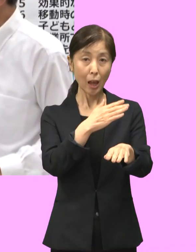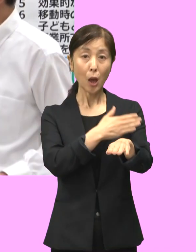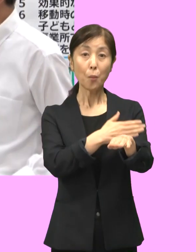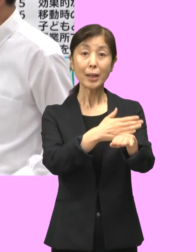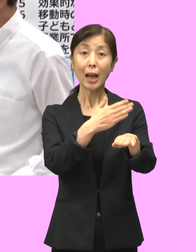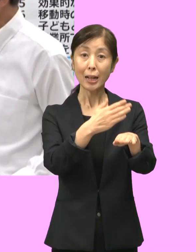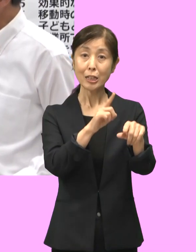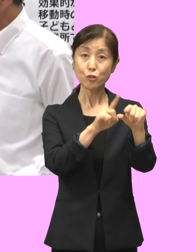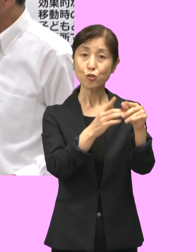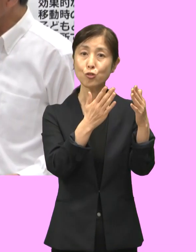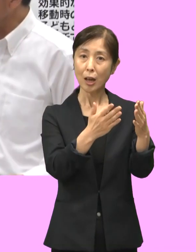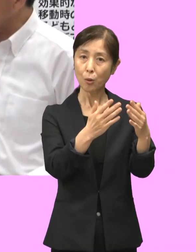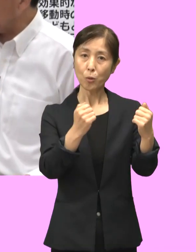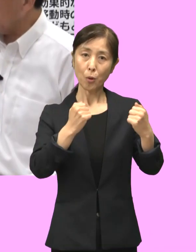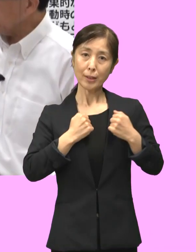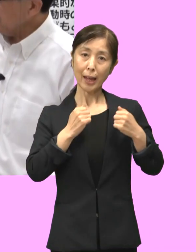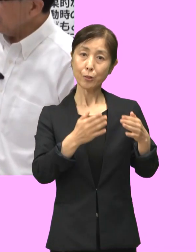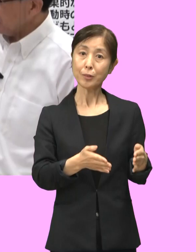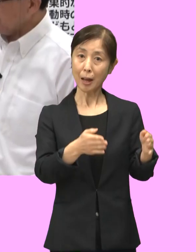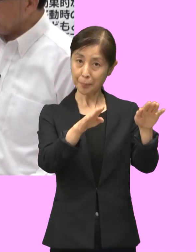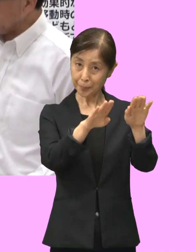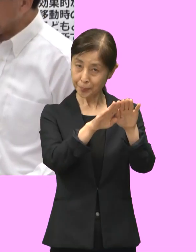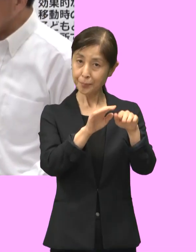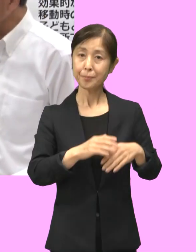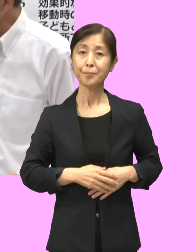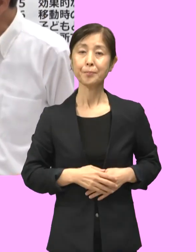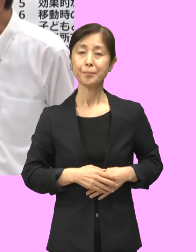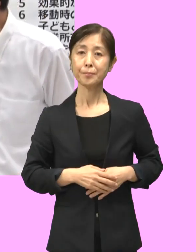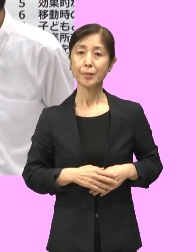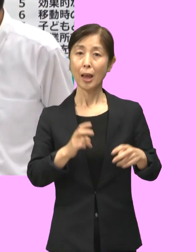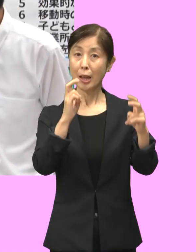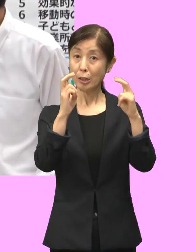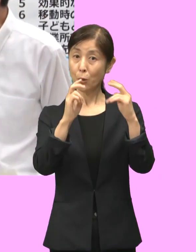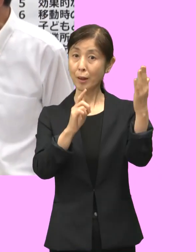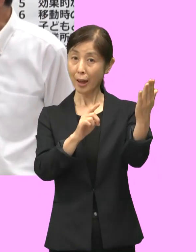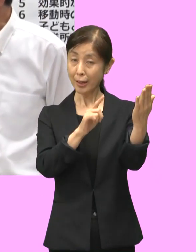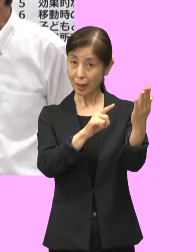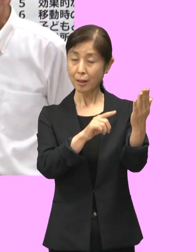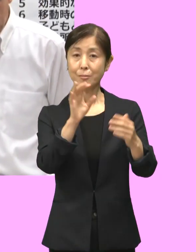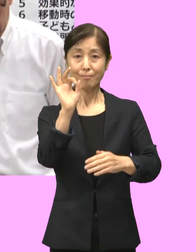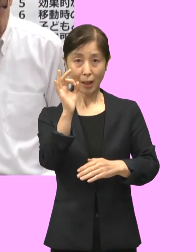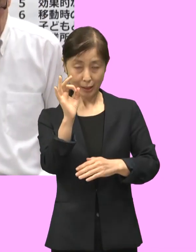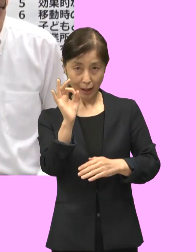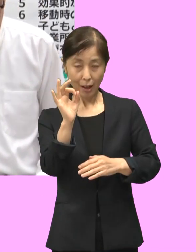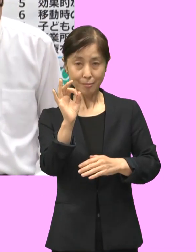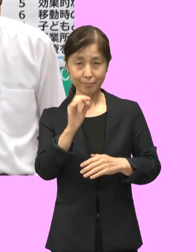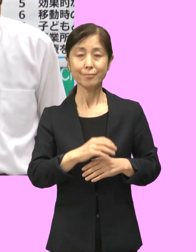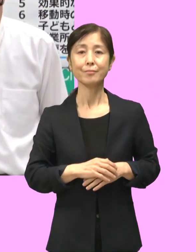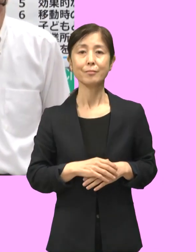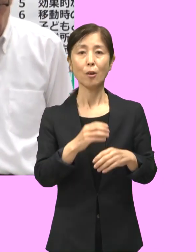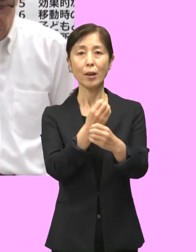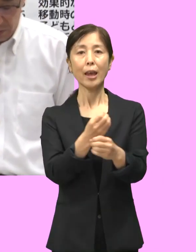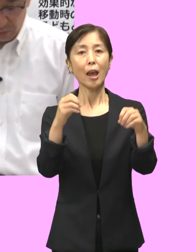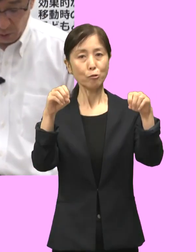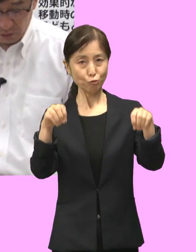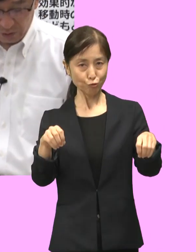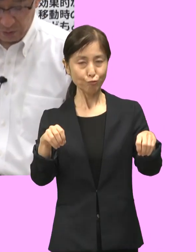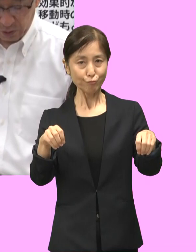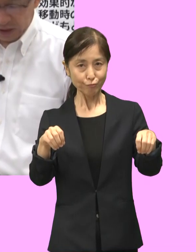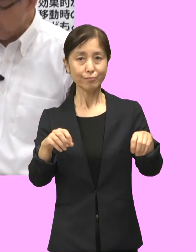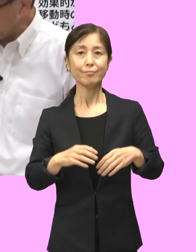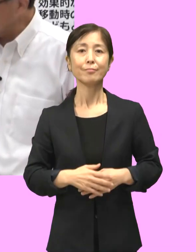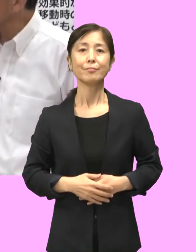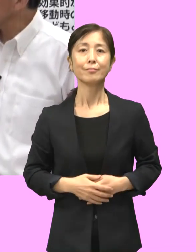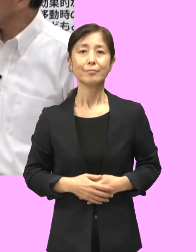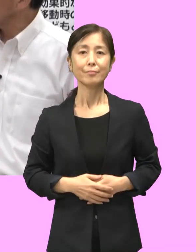の体育館、それぞれご覧の通りの金額、それから相手方と契約を結ぼうという